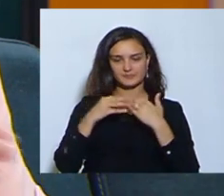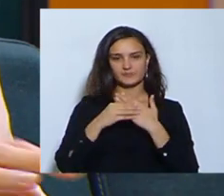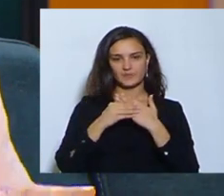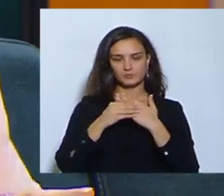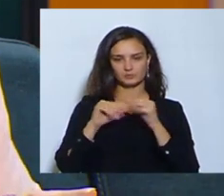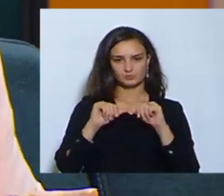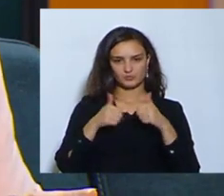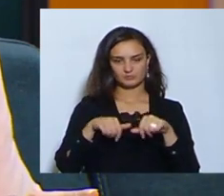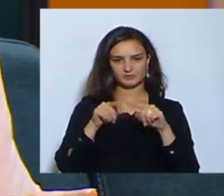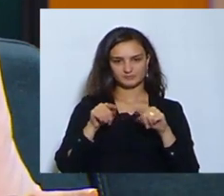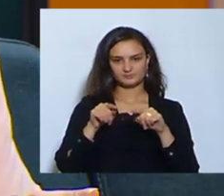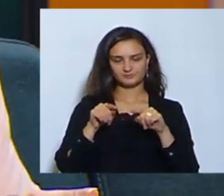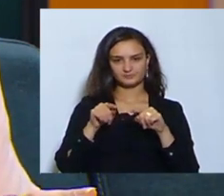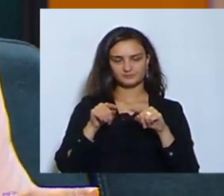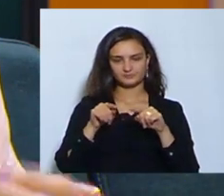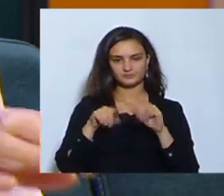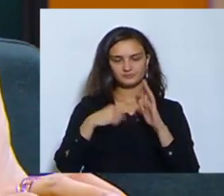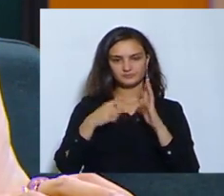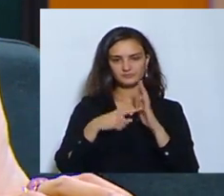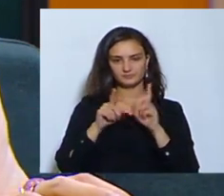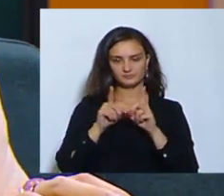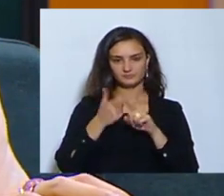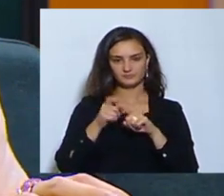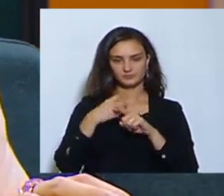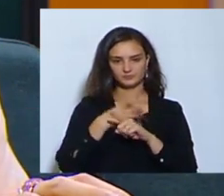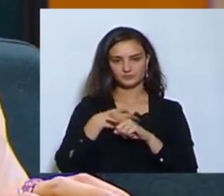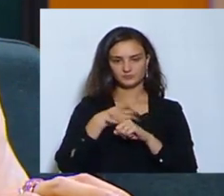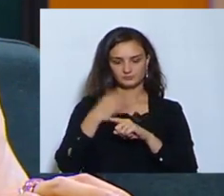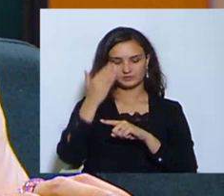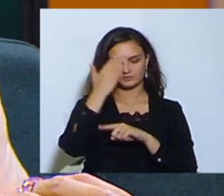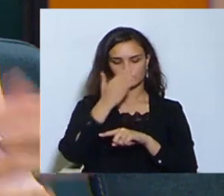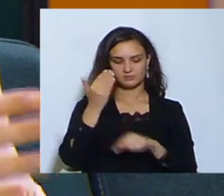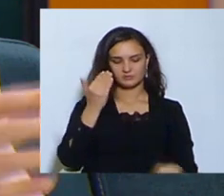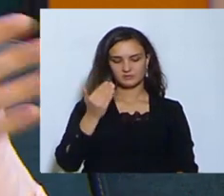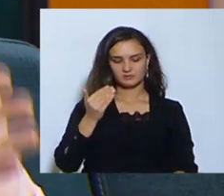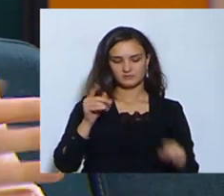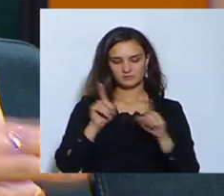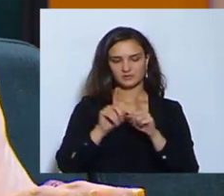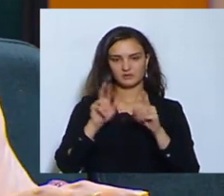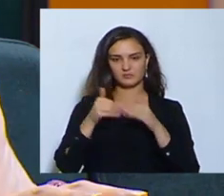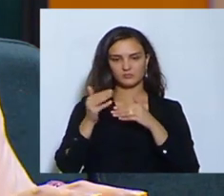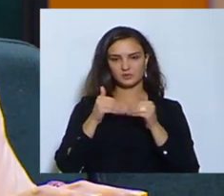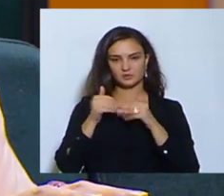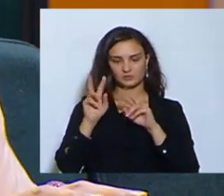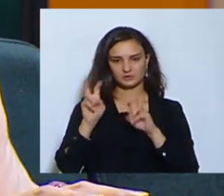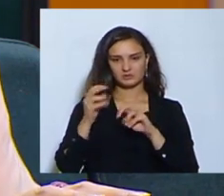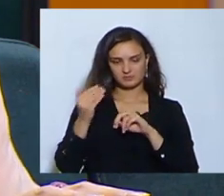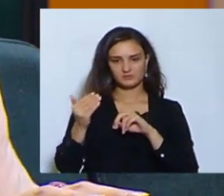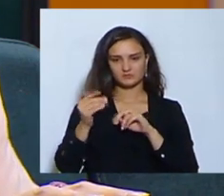სხეულებრივი ფორმით. კითხვა ასევე ძალიან მნიშვნელოვანია საზოგადოებისთვისაც და პროფესიული